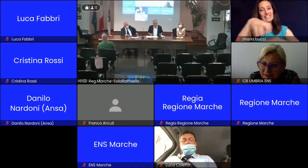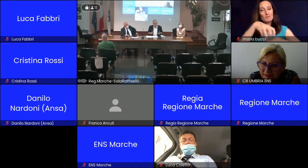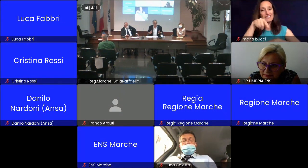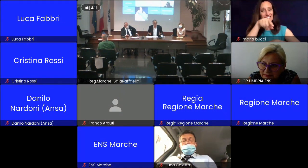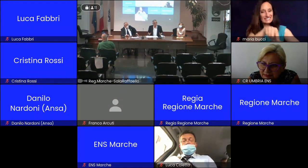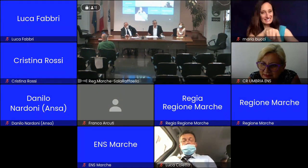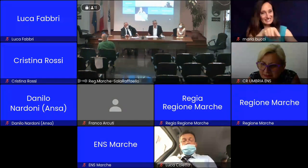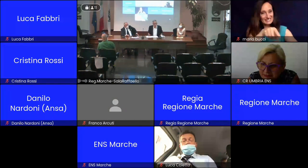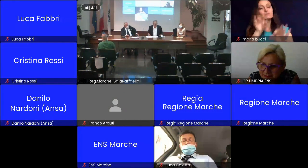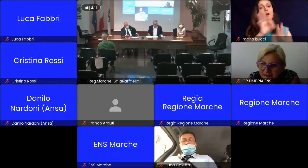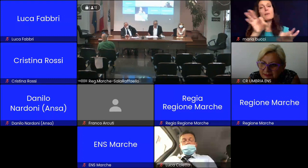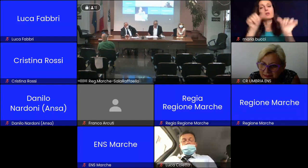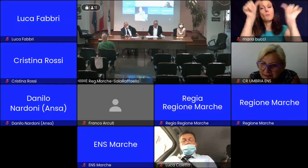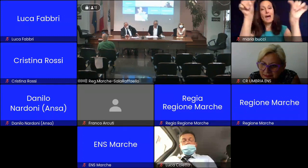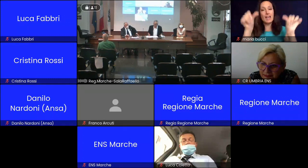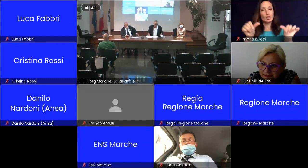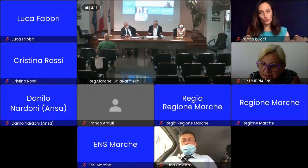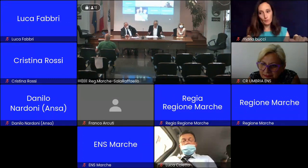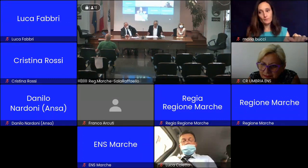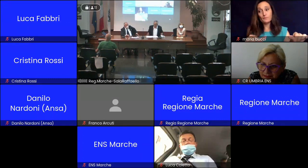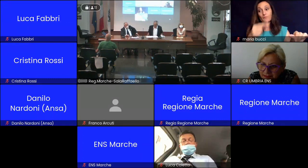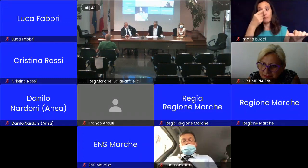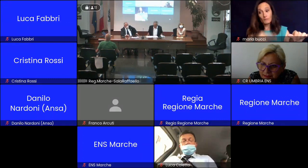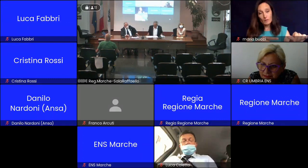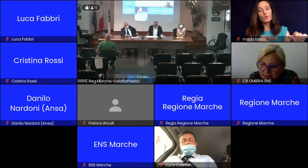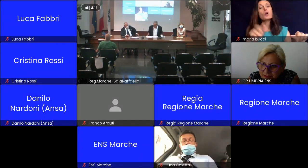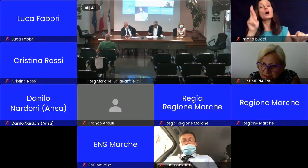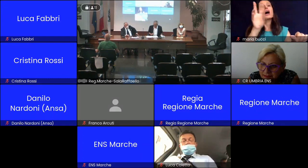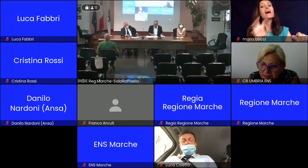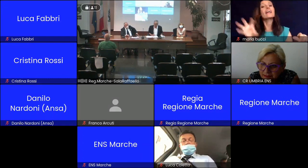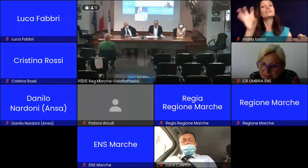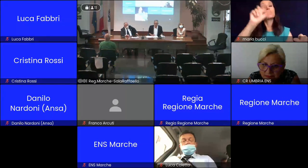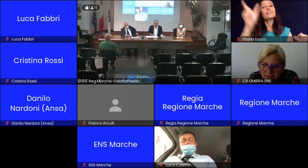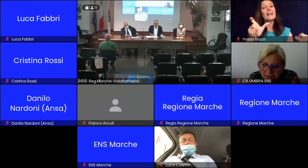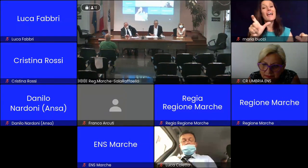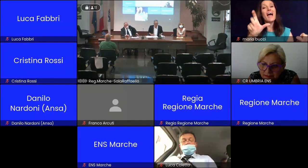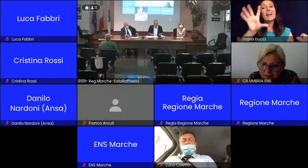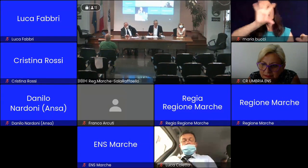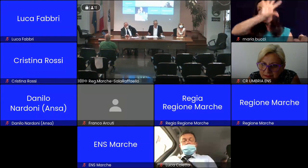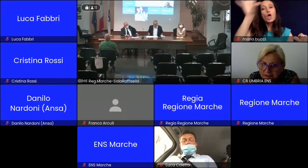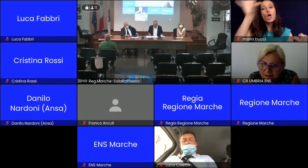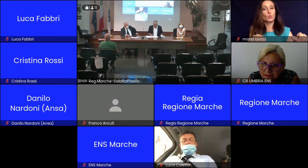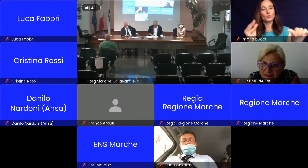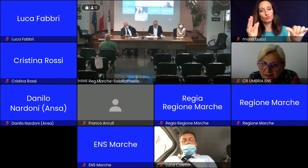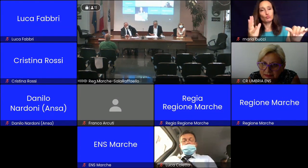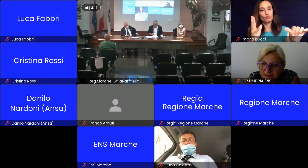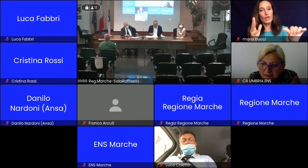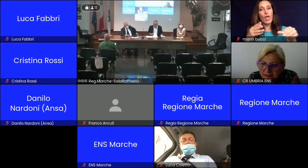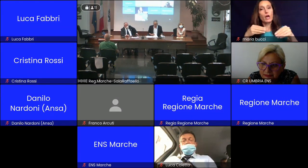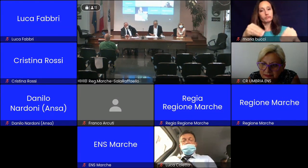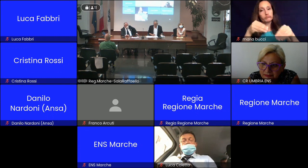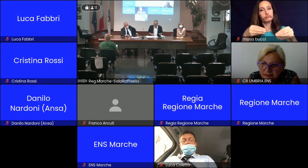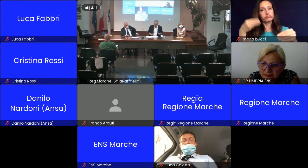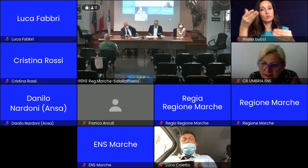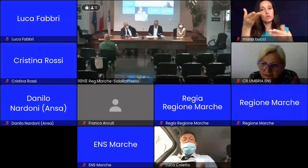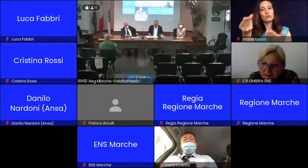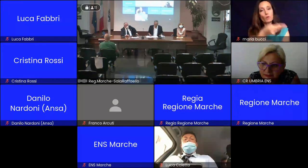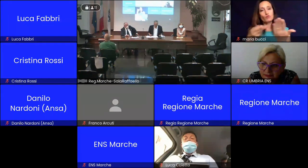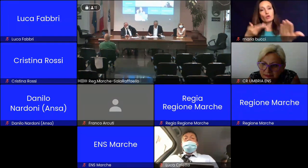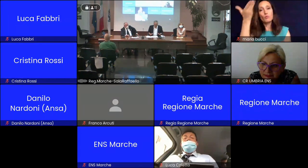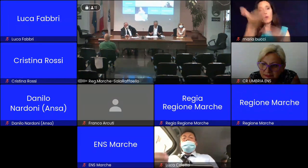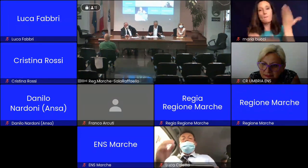cui hanno avuto accesso tutte le regioni italiane. La Regione Marche, insieme alla Regione Umbria, è stata finanziata per